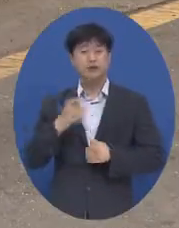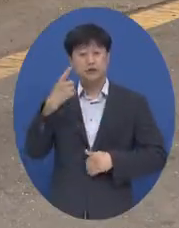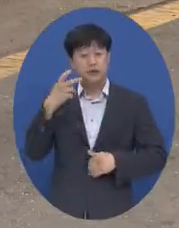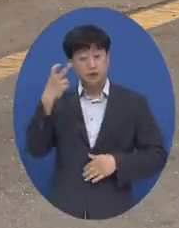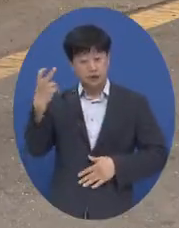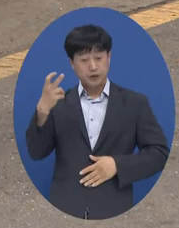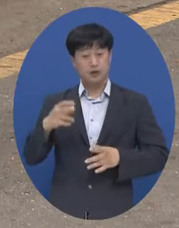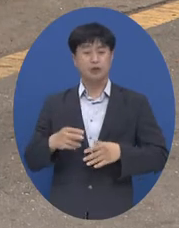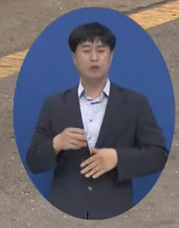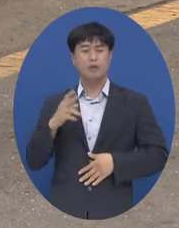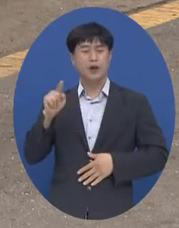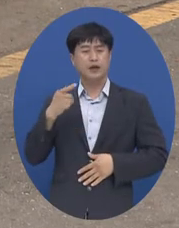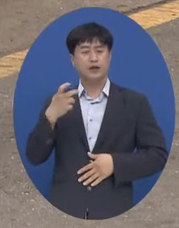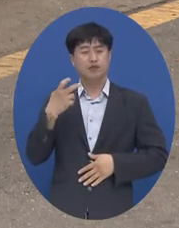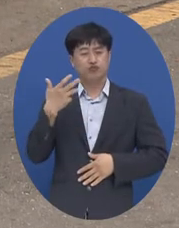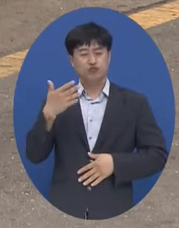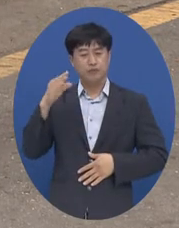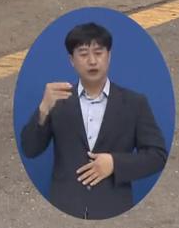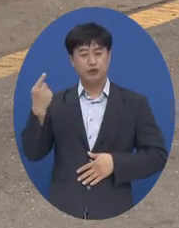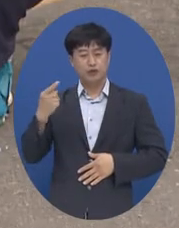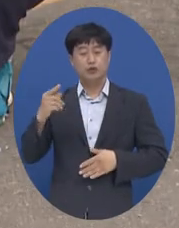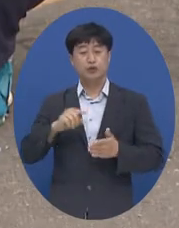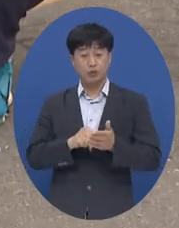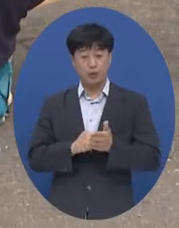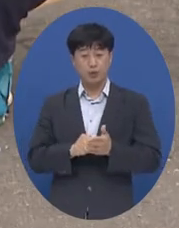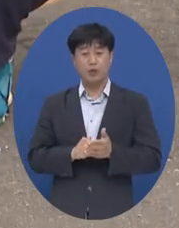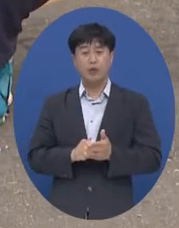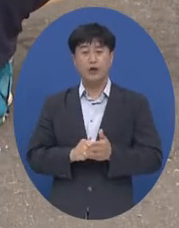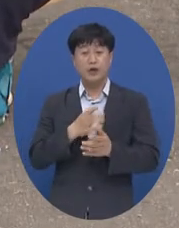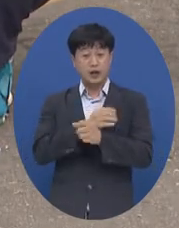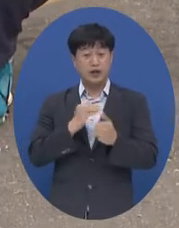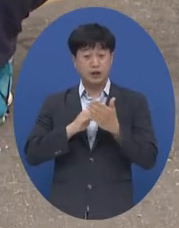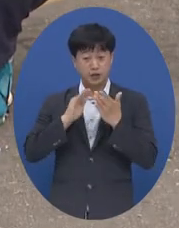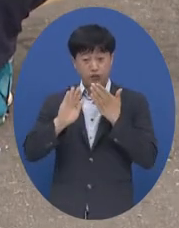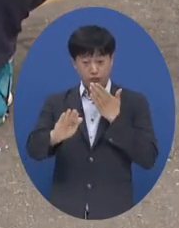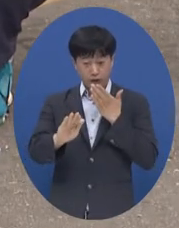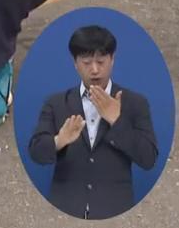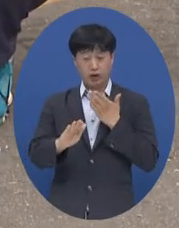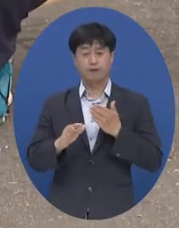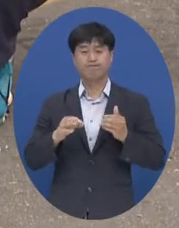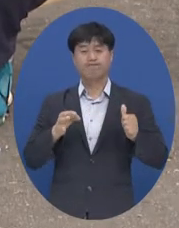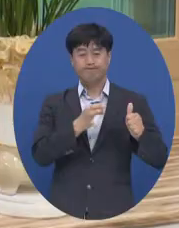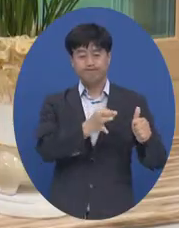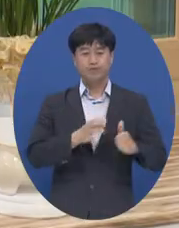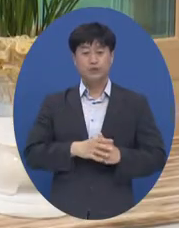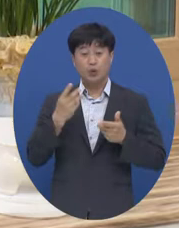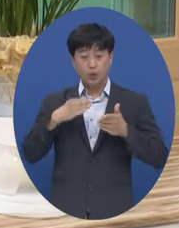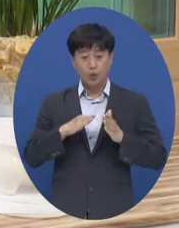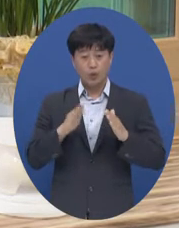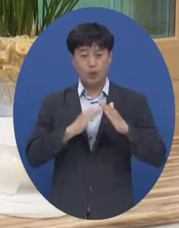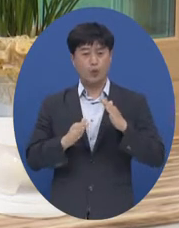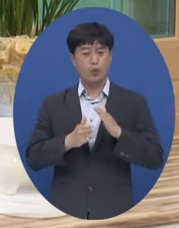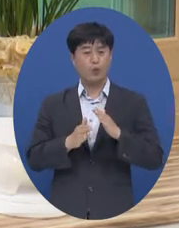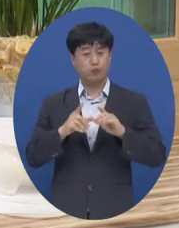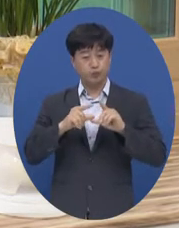10일에서 12개월은 129만 1,000원가량을 계약이 끝나면 한 번에 지급할 예정입니다.